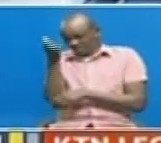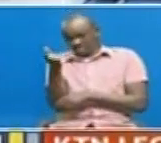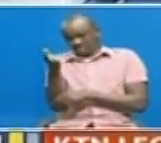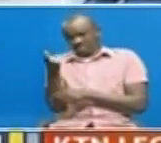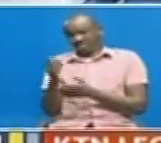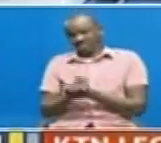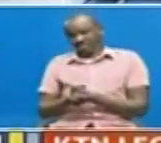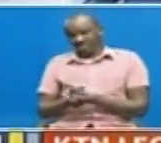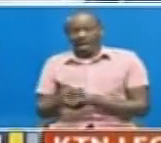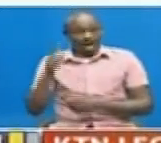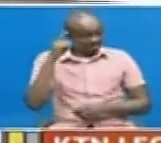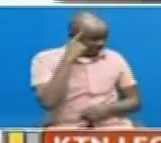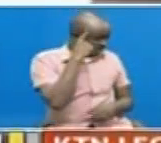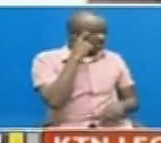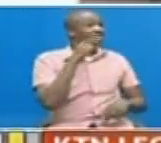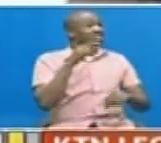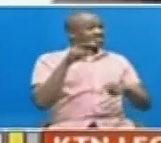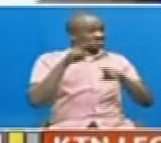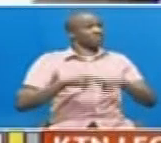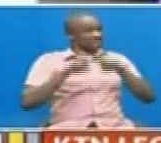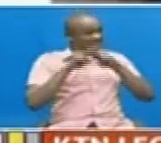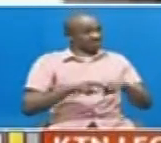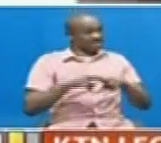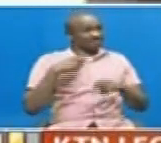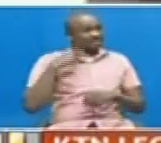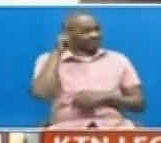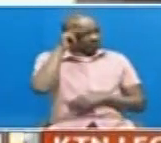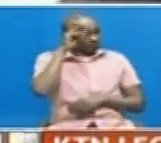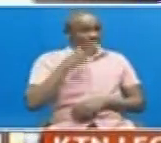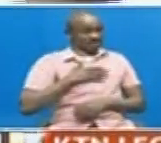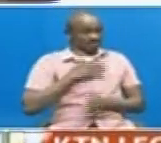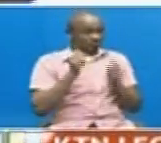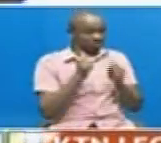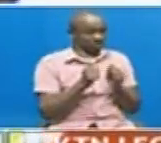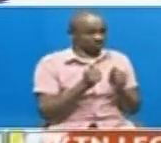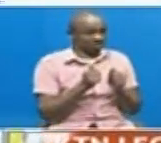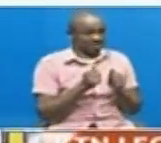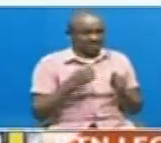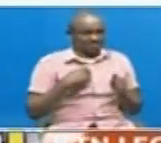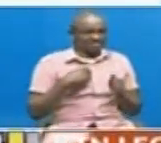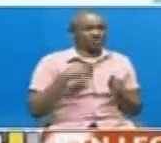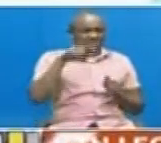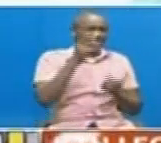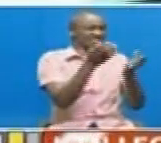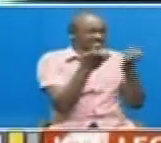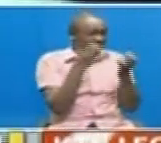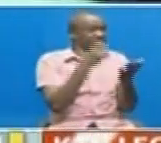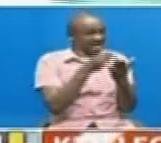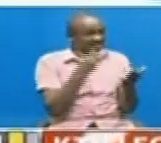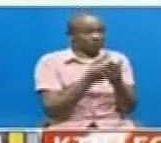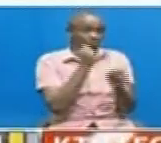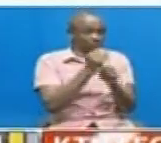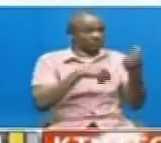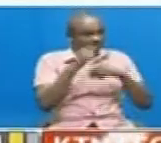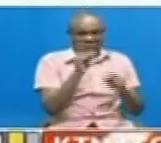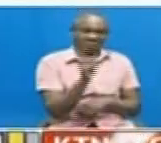muziki. Inategemea. Mimi, the philosophy that I use is, sidhani kama unahitaji pesa kufanya